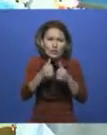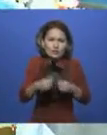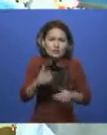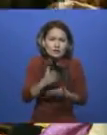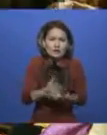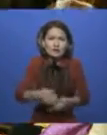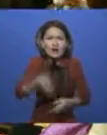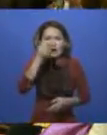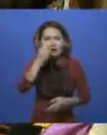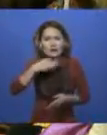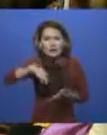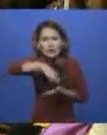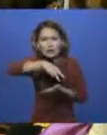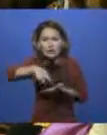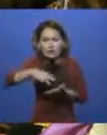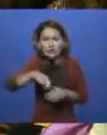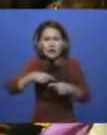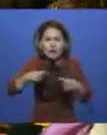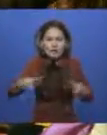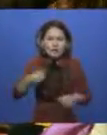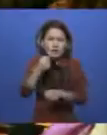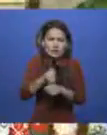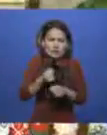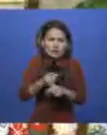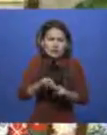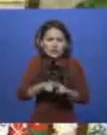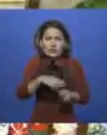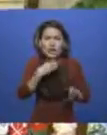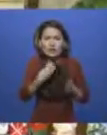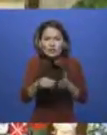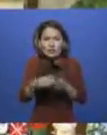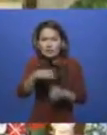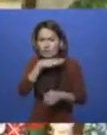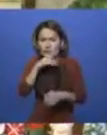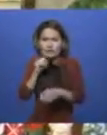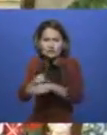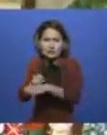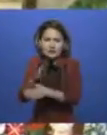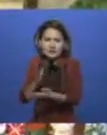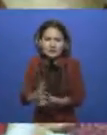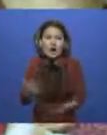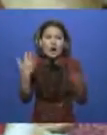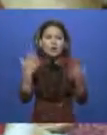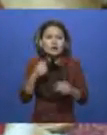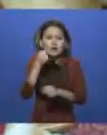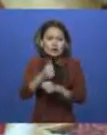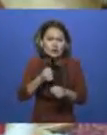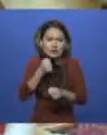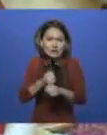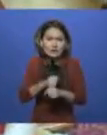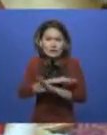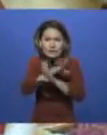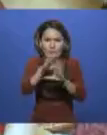мұз қалашығы тәрізді. Жәрмеңкеге келушілердің де қарасы көп. Қолдан жасалған неге қызығып бәрін қарап отырмыз. Мен